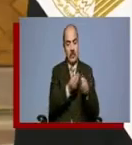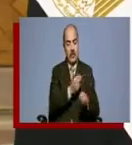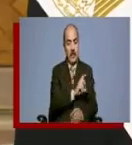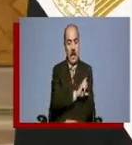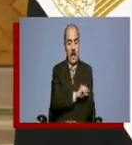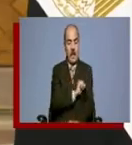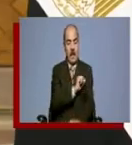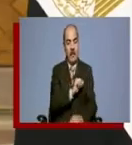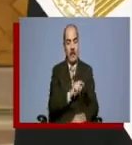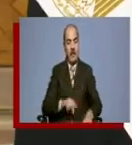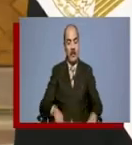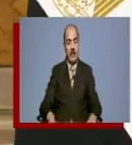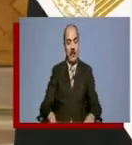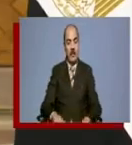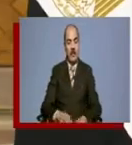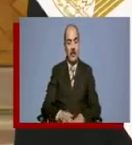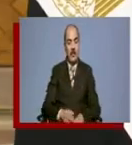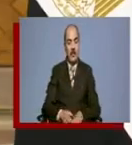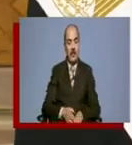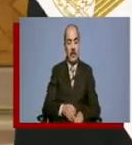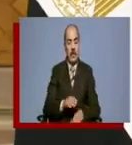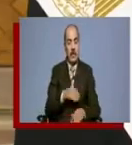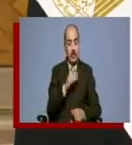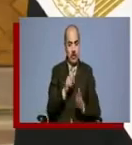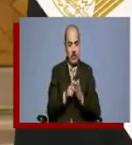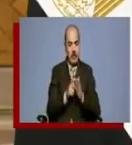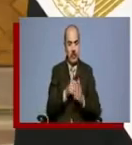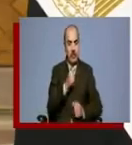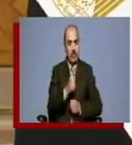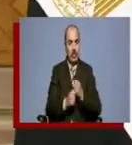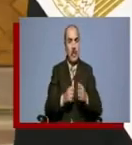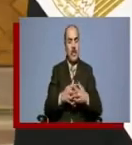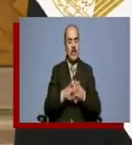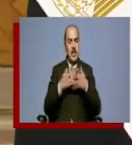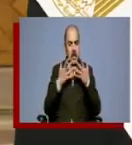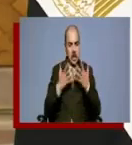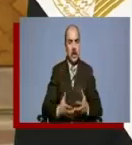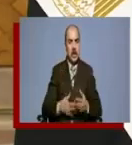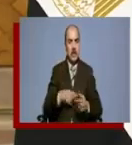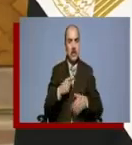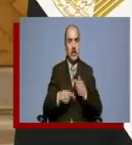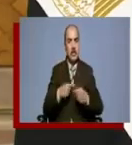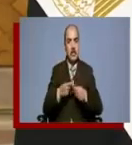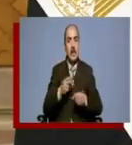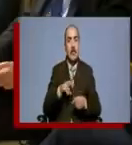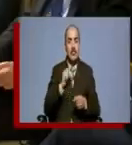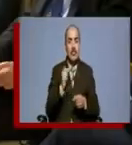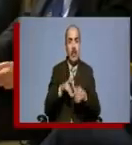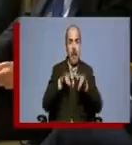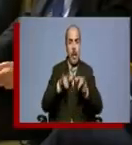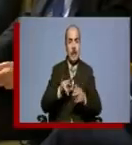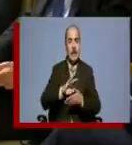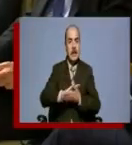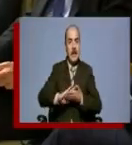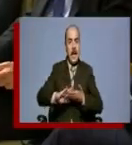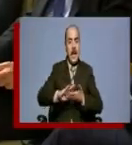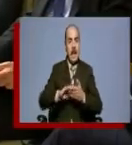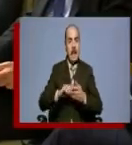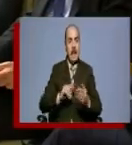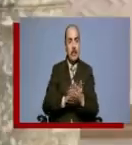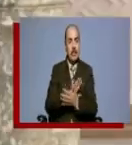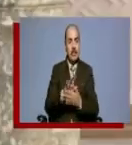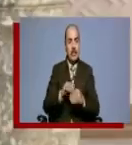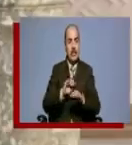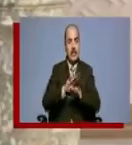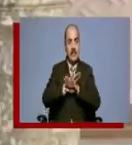مشاركين في موسوعه سينا بيتحدث حوالين ايه ان سينا دي اكتر بقاع العالم تعرضا للهجمات منذ بدء